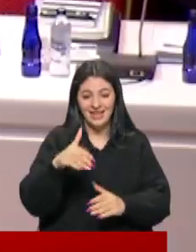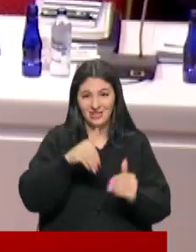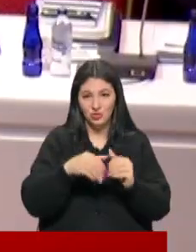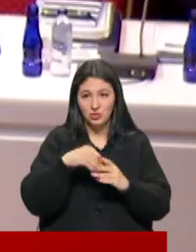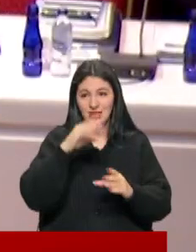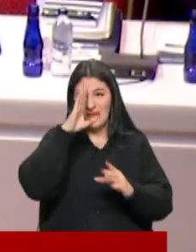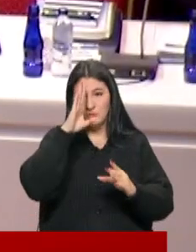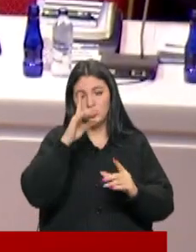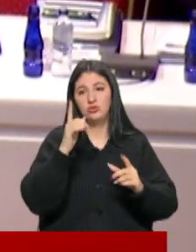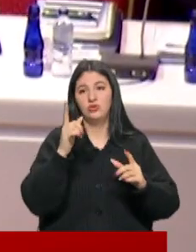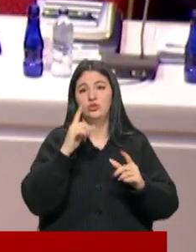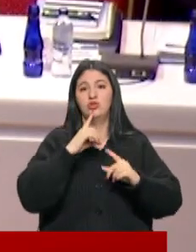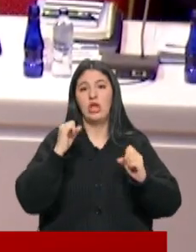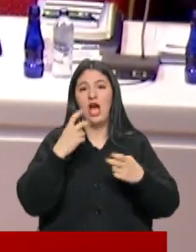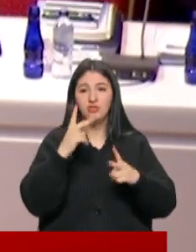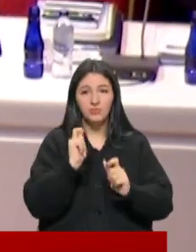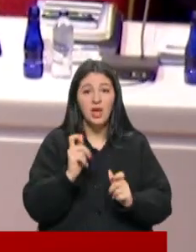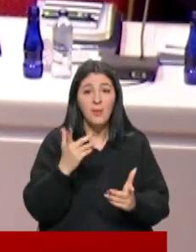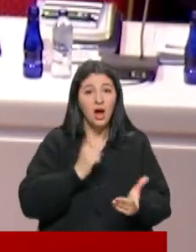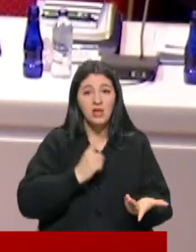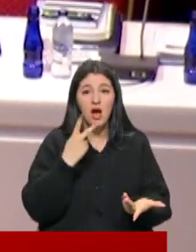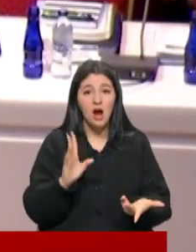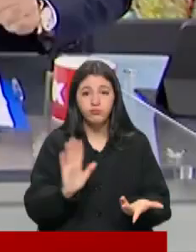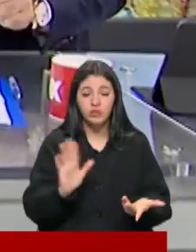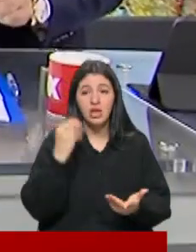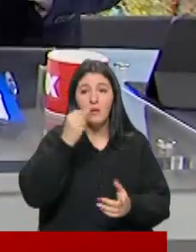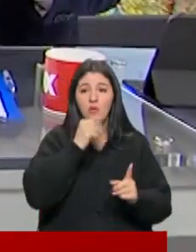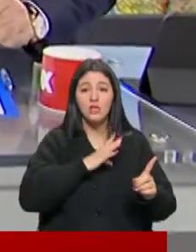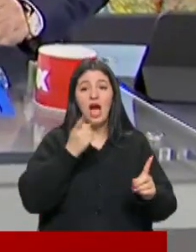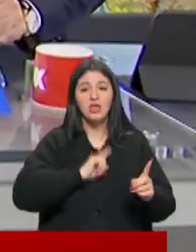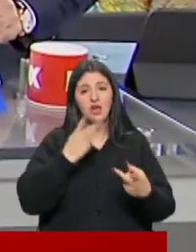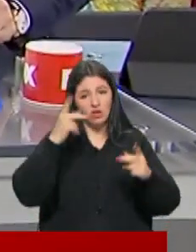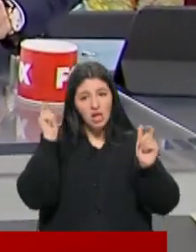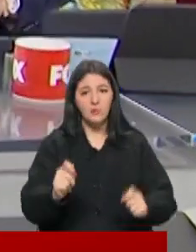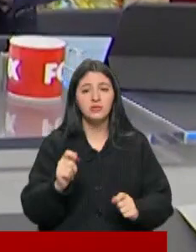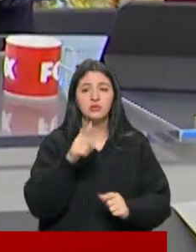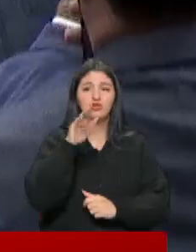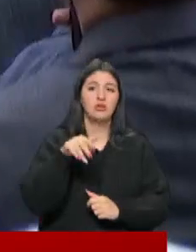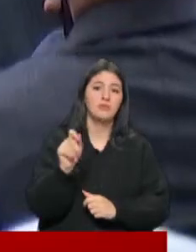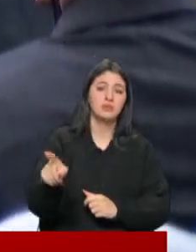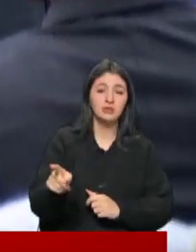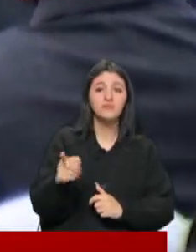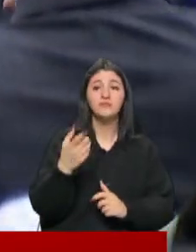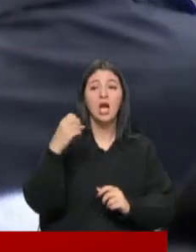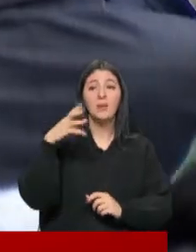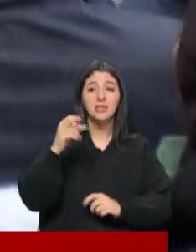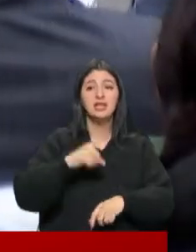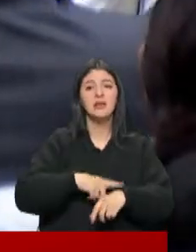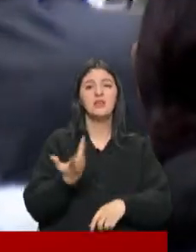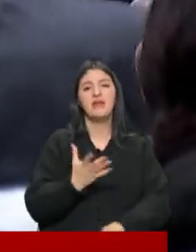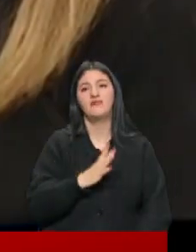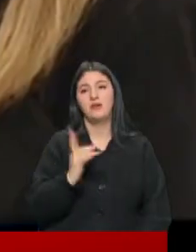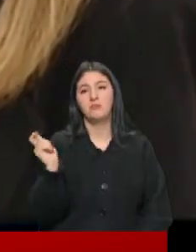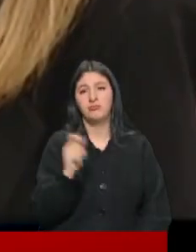İstanbul sloganını açıkladı ama aday açıklaması yok. Ekrem İmamoğlu adayınızı açıklayın çağrısı yaptı. AK Parti'den zaman var